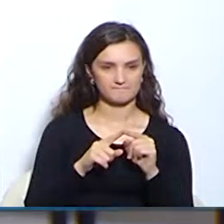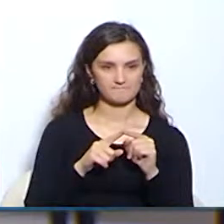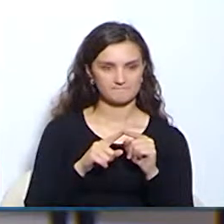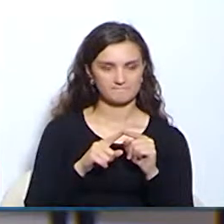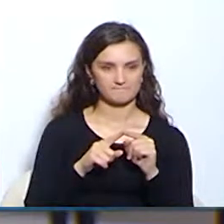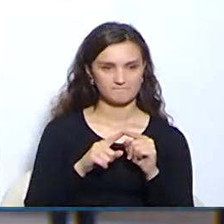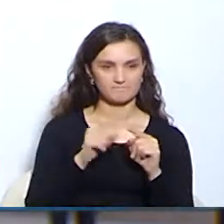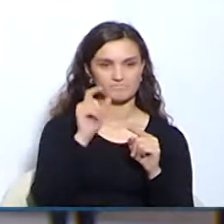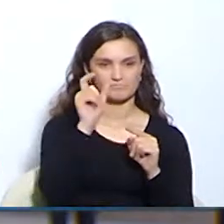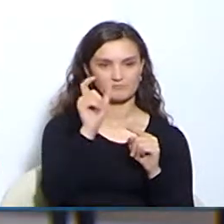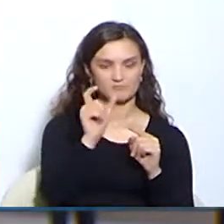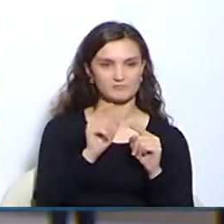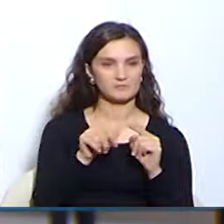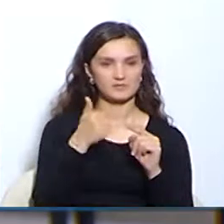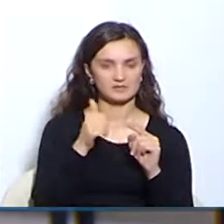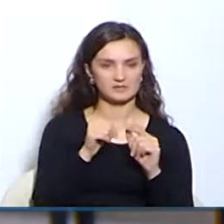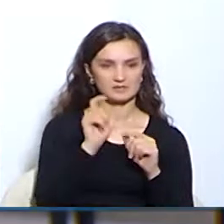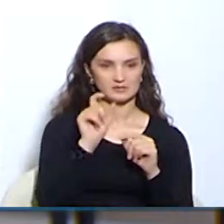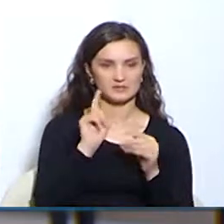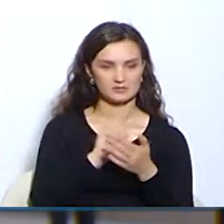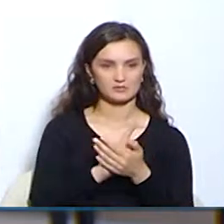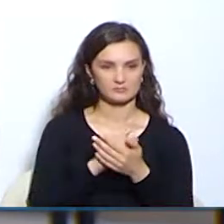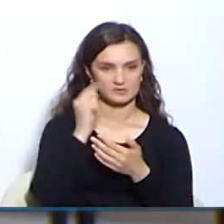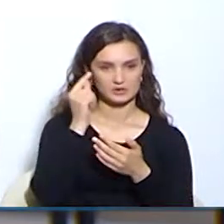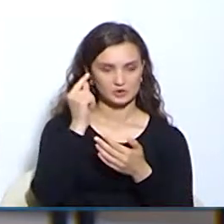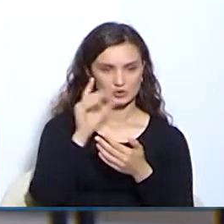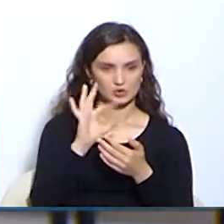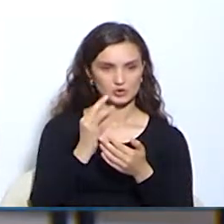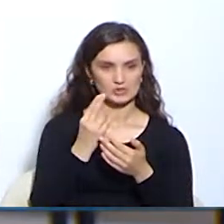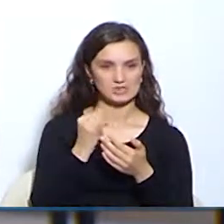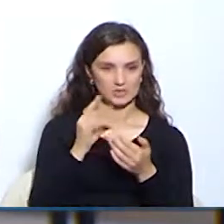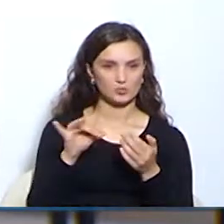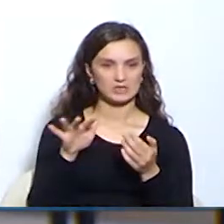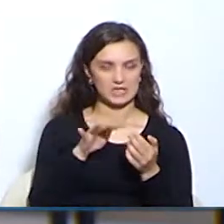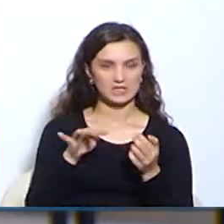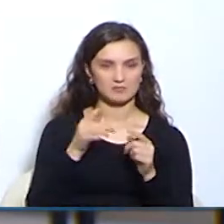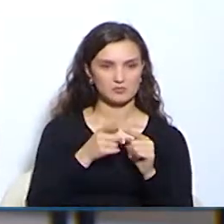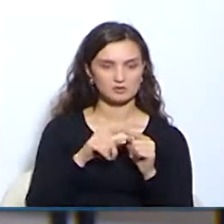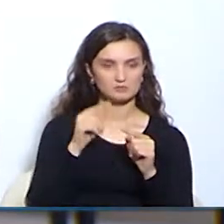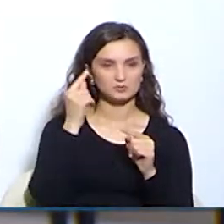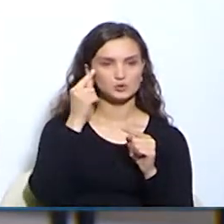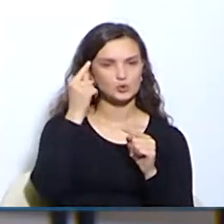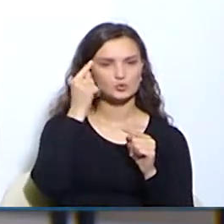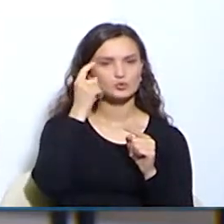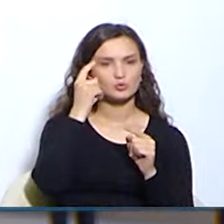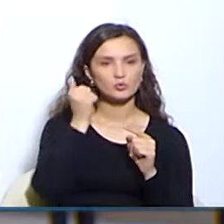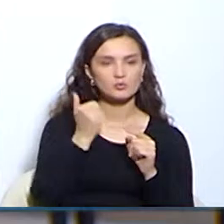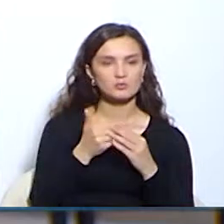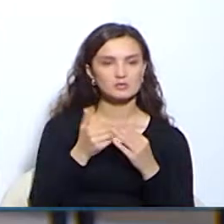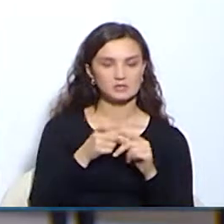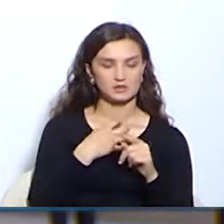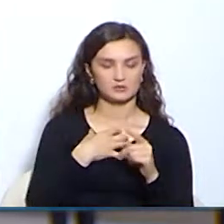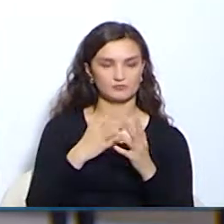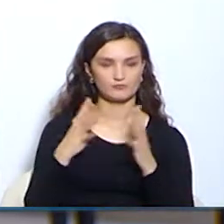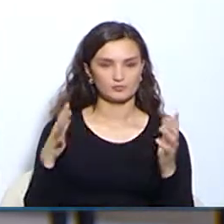point-ებს, რასაც ვეძახით, ხო? და პირველი დავიწყეთ აუცილებლად ესეთი ფსიქოსოციალური გარემოთი, თქო. ეს ფსიქოსოციალურ გარემოს ძალიან